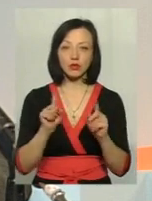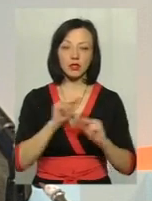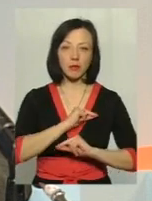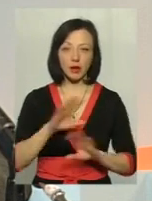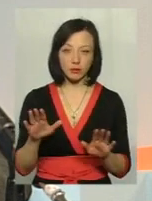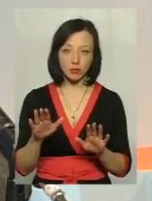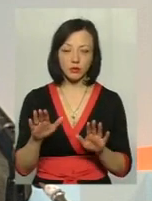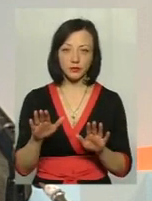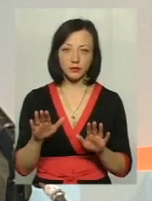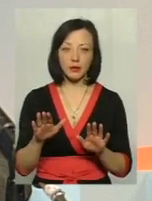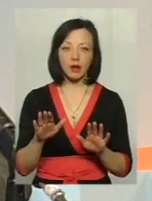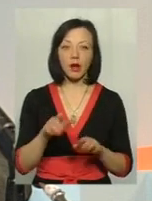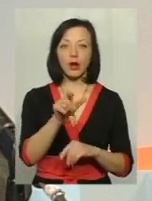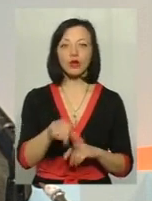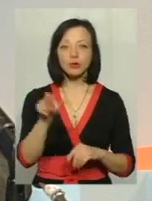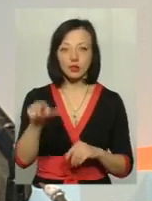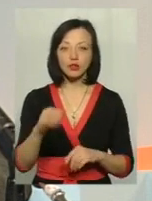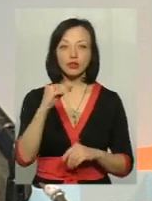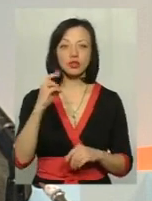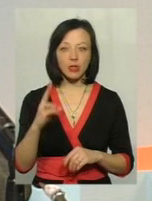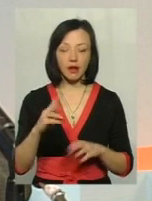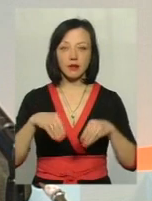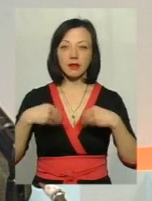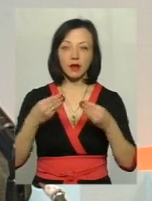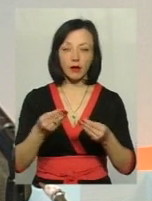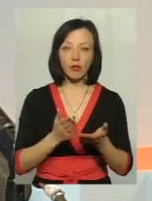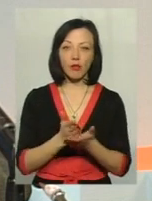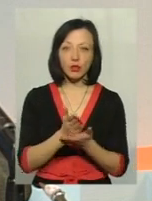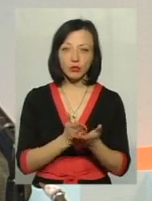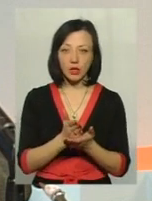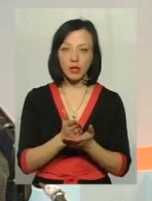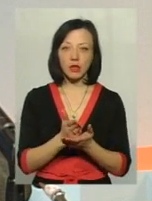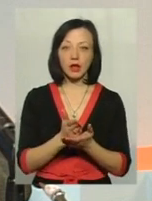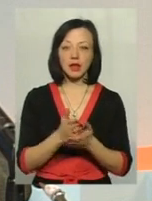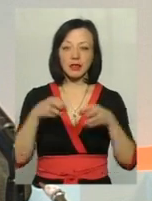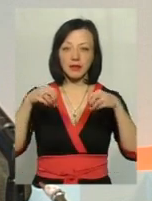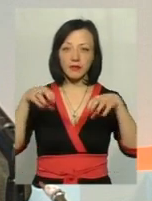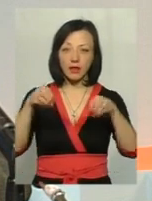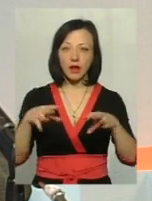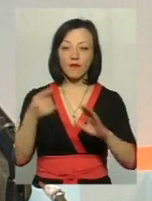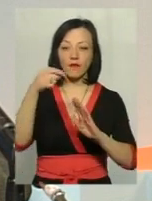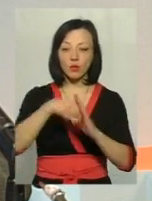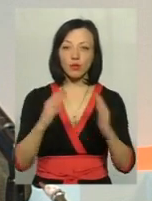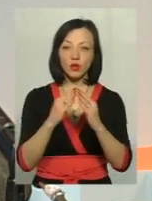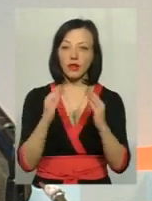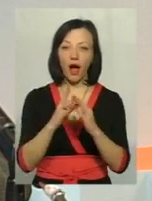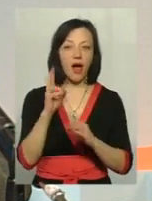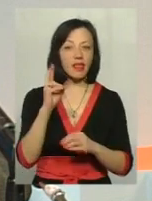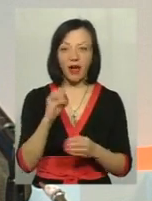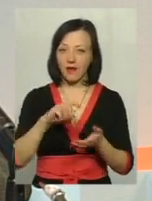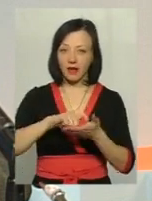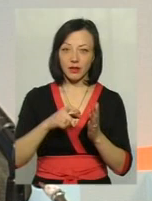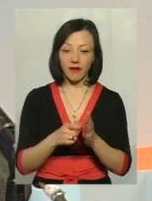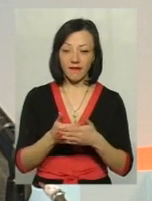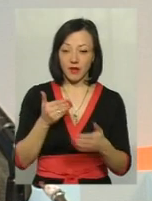працює. Товариство, ЖЕК надає послуги з обслуговування мереж, які знаходяться внутрішньобудинкові, тобто від входу